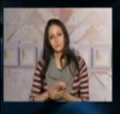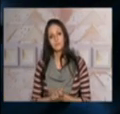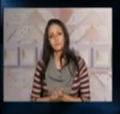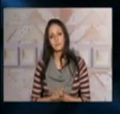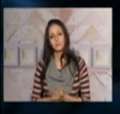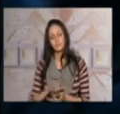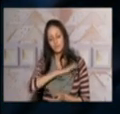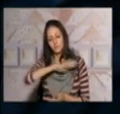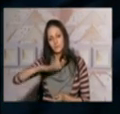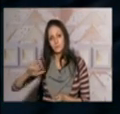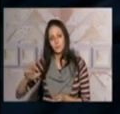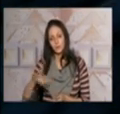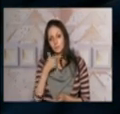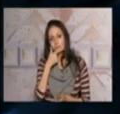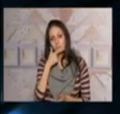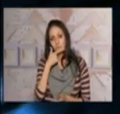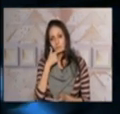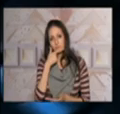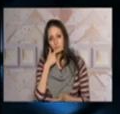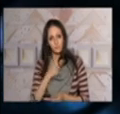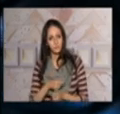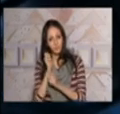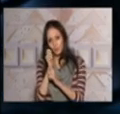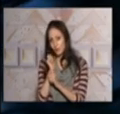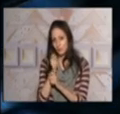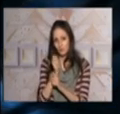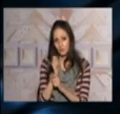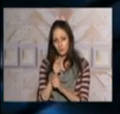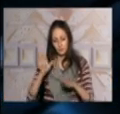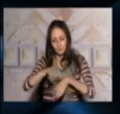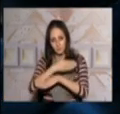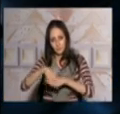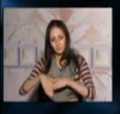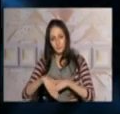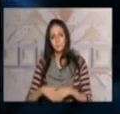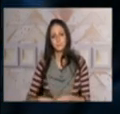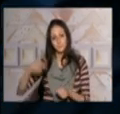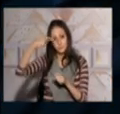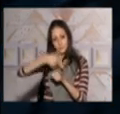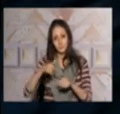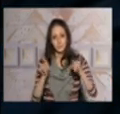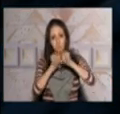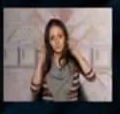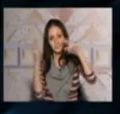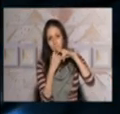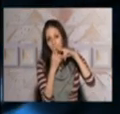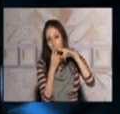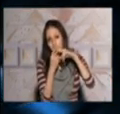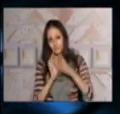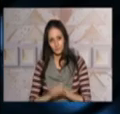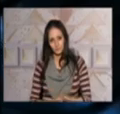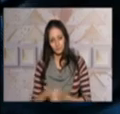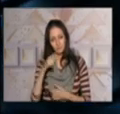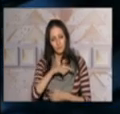المتوسط والتهديدات للحدود الاقتصادية لتقسيم الغاز فيها. لدينا مشاكل في ليبيا ووجود